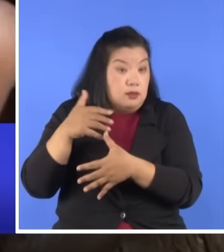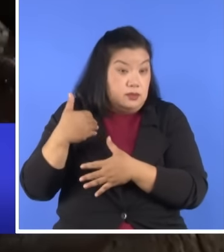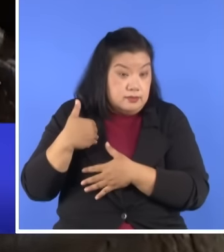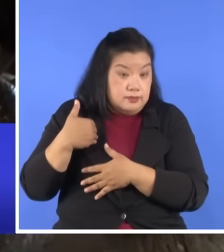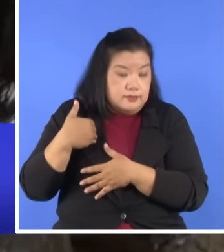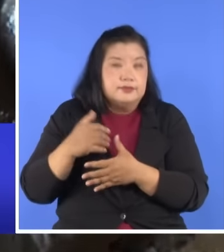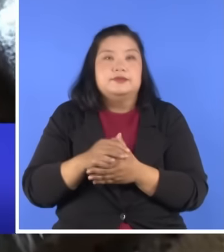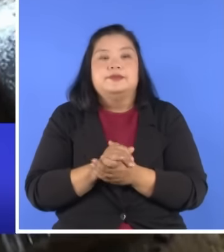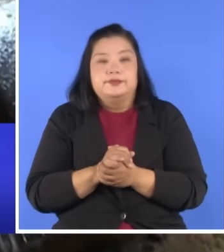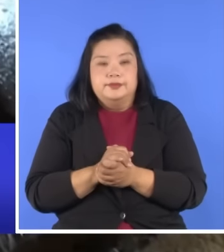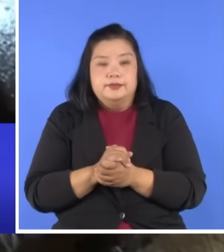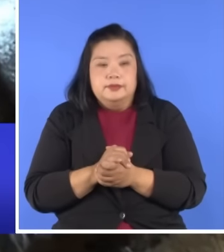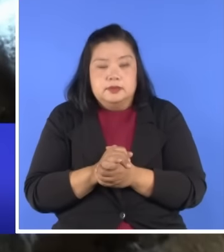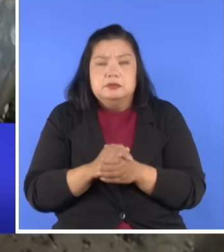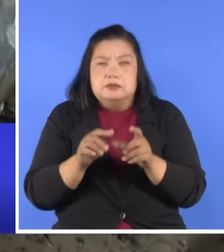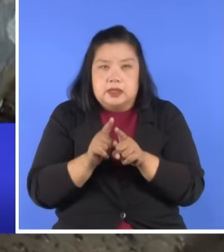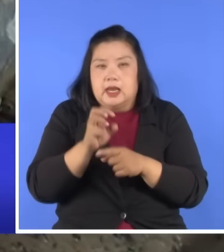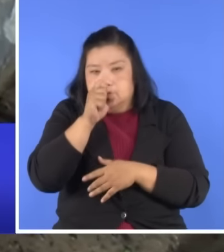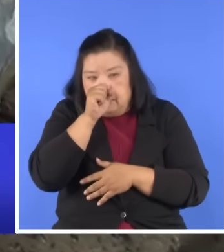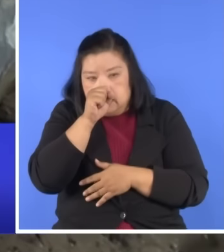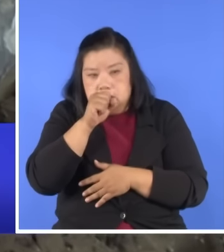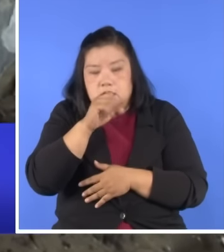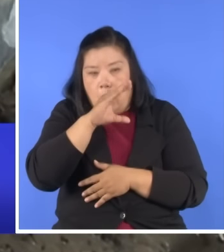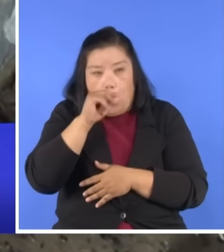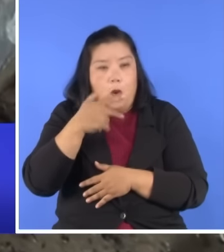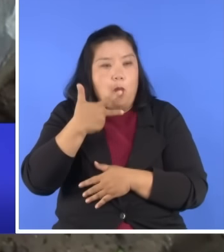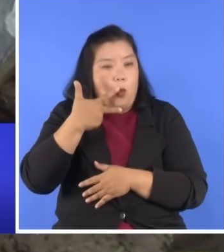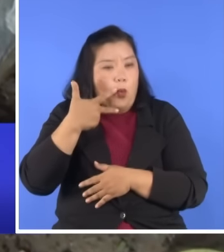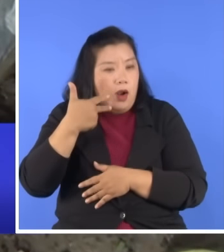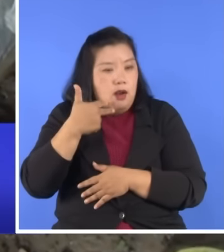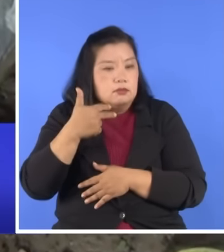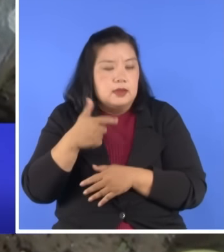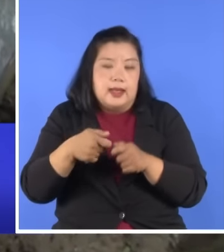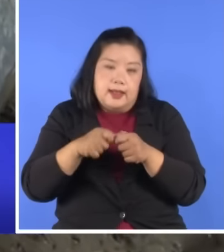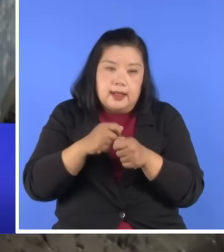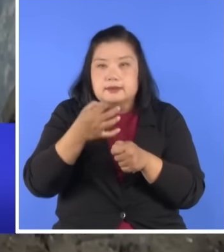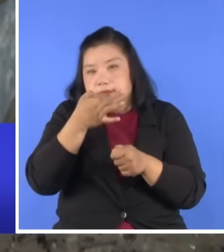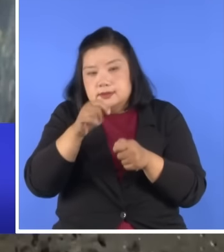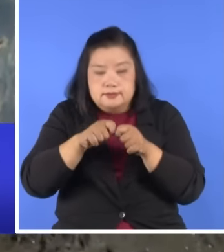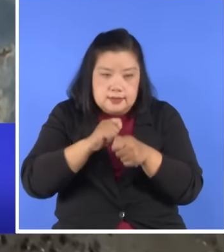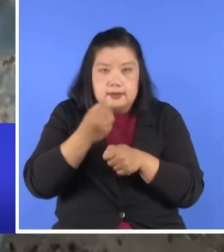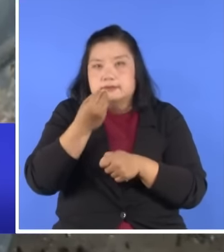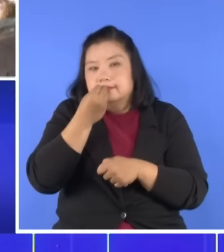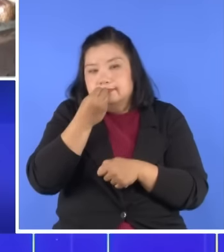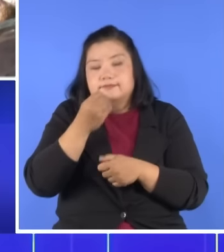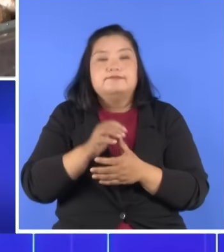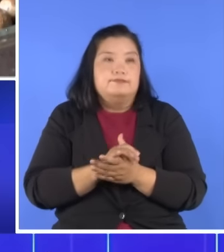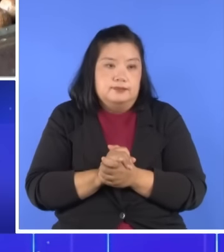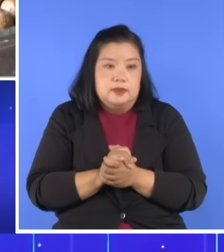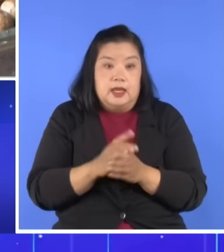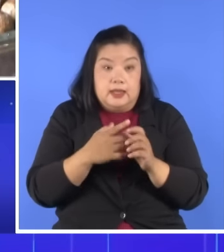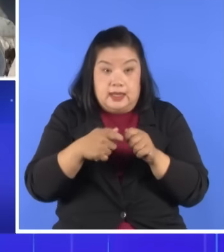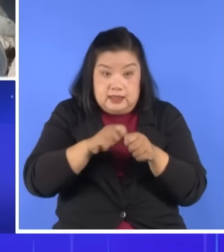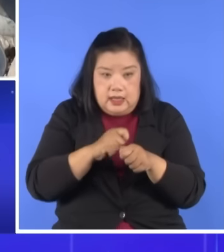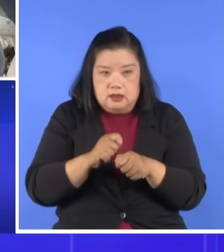คล้ายๆกับเการัดมีความมันความหวานแล้วก็นิยมมากินเล่นเ่อแกะไปกินไปนะครับแต่ว่าลูกเการัดแต่เวลาแกะปั๊บเนี่ย